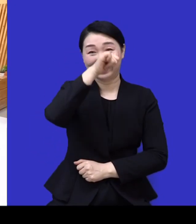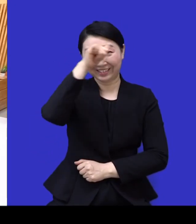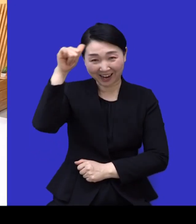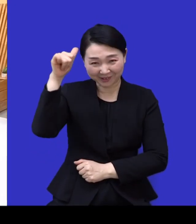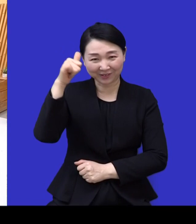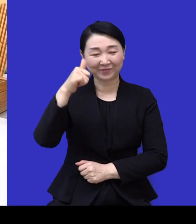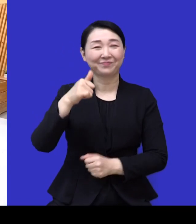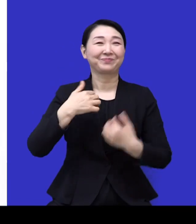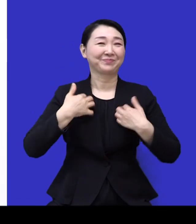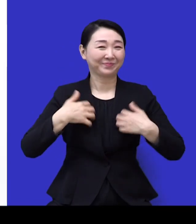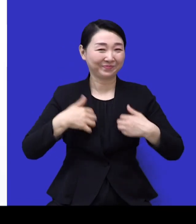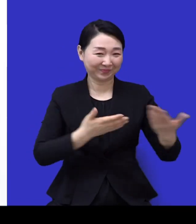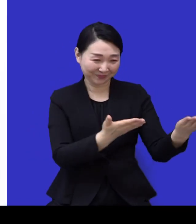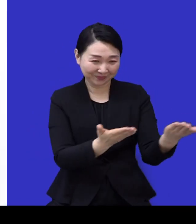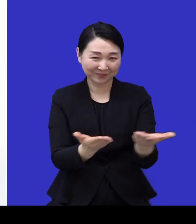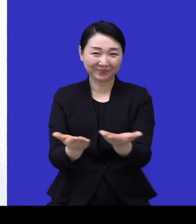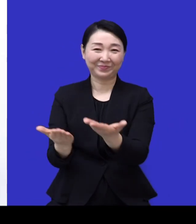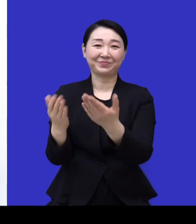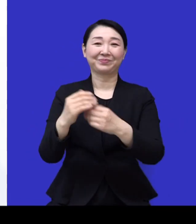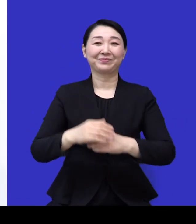오세요.